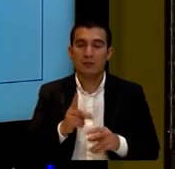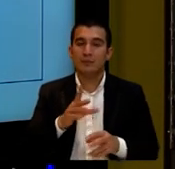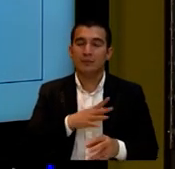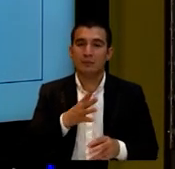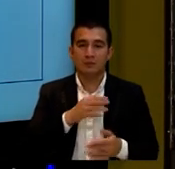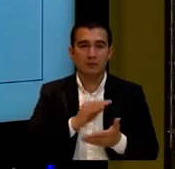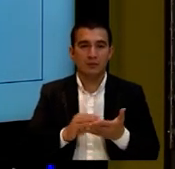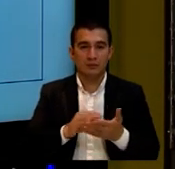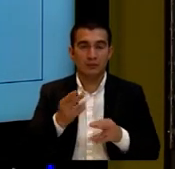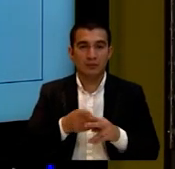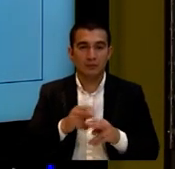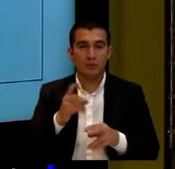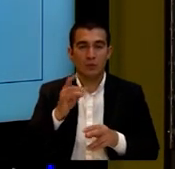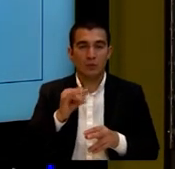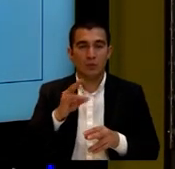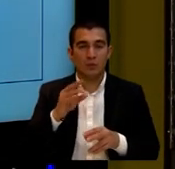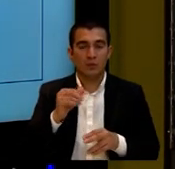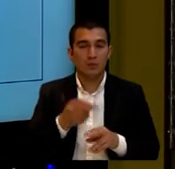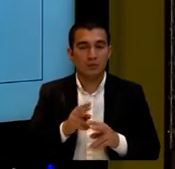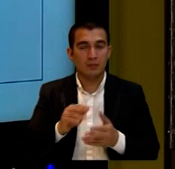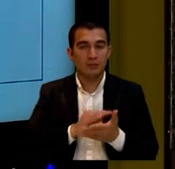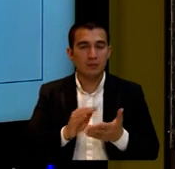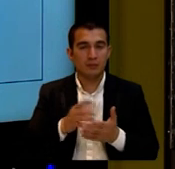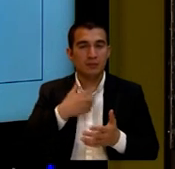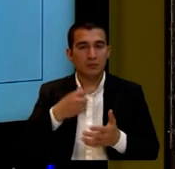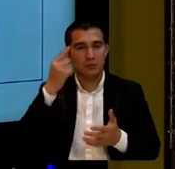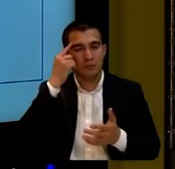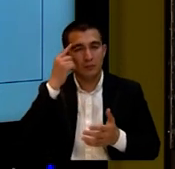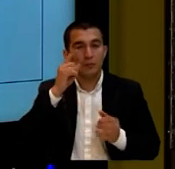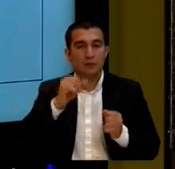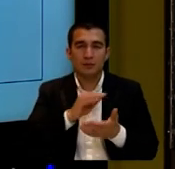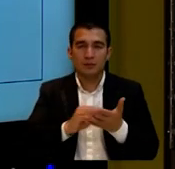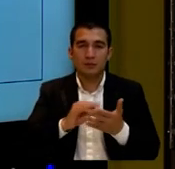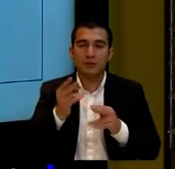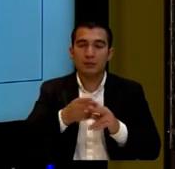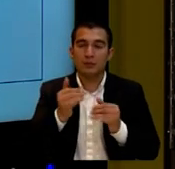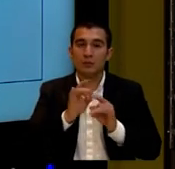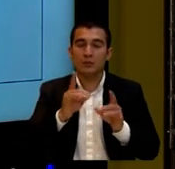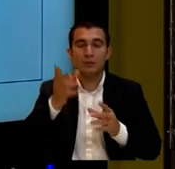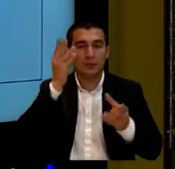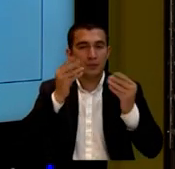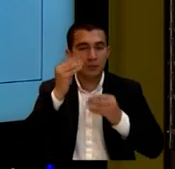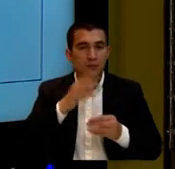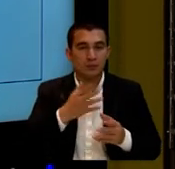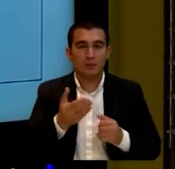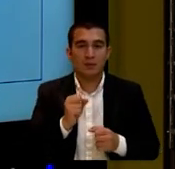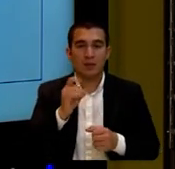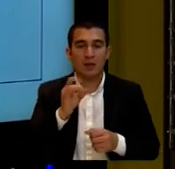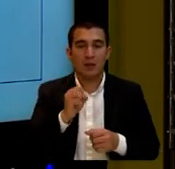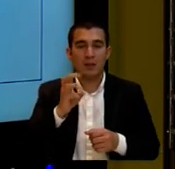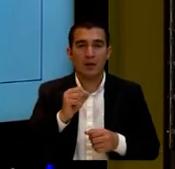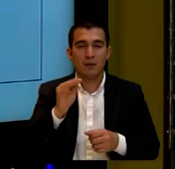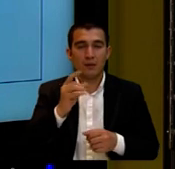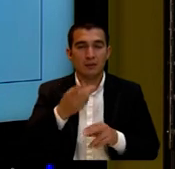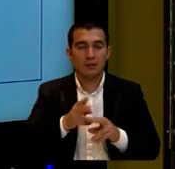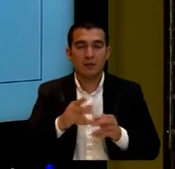үзәстен құласа үйәдішіміз керек демек құласа құлып әйтадыған болсақ, Әрамарфозларда болым,